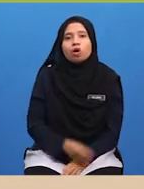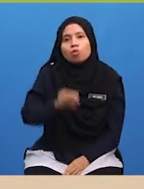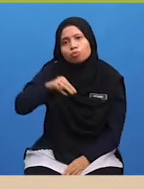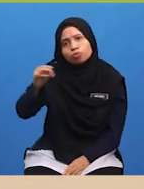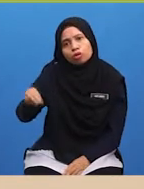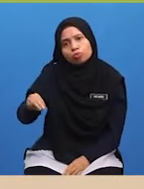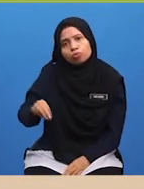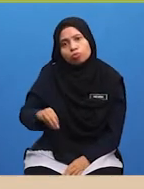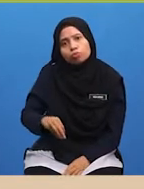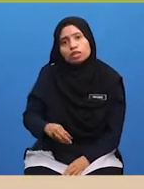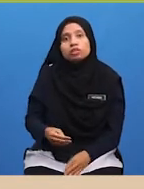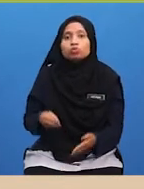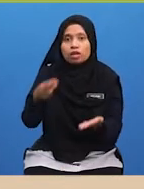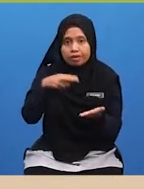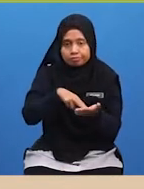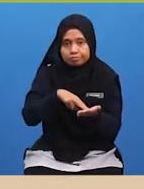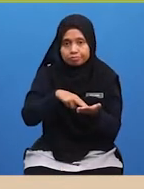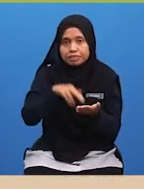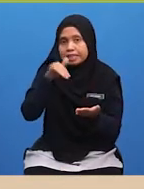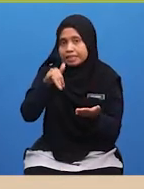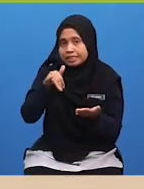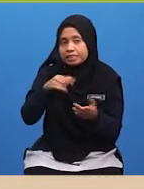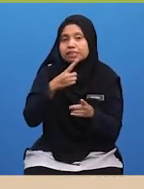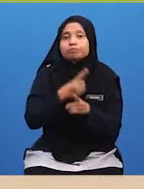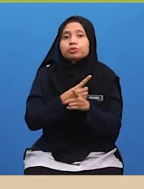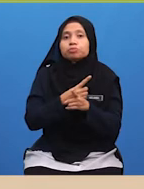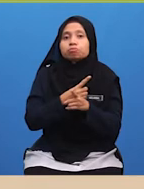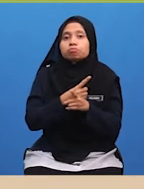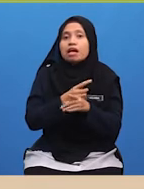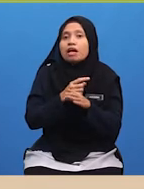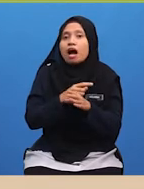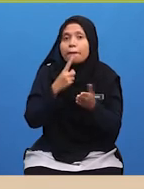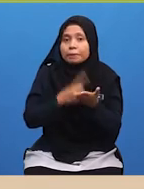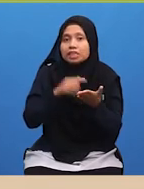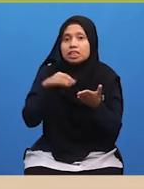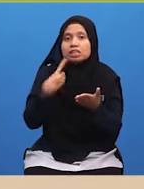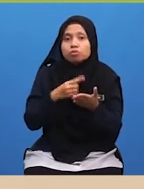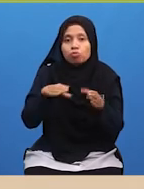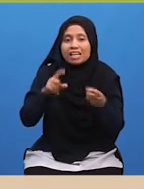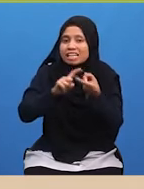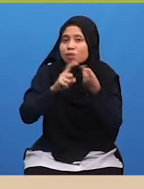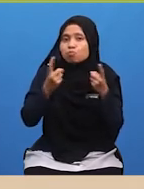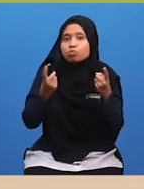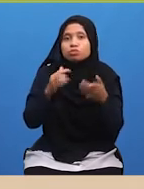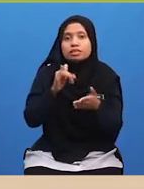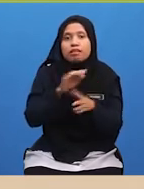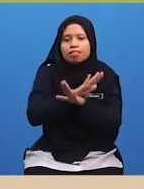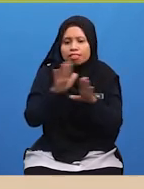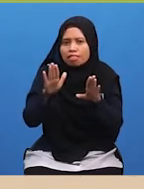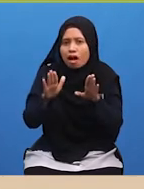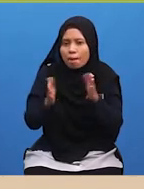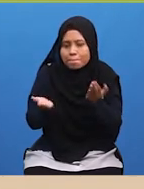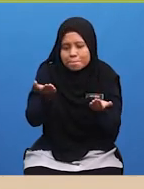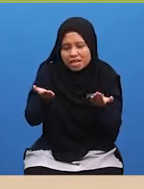Murid-murid, mohon ulang. Ya, betul. Tindakan dan keputusan yang tidak